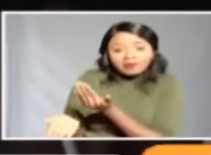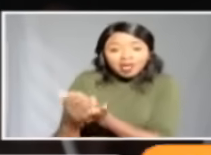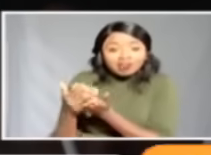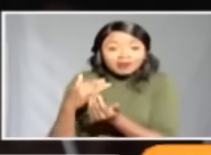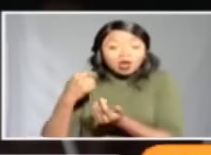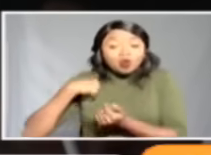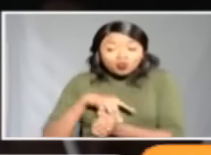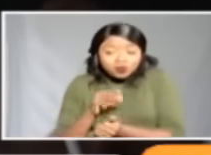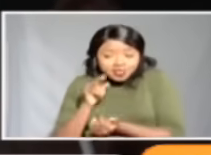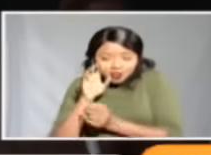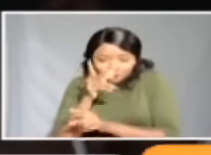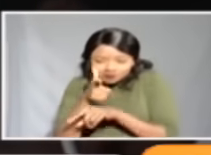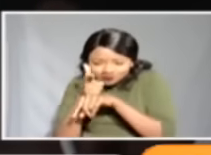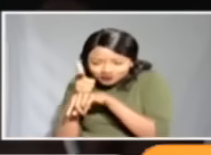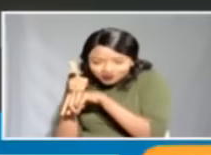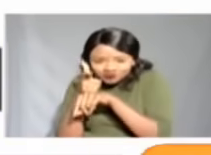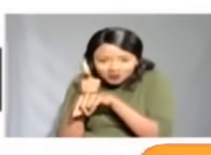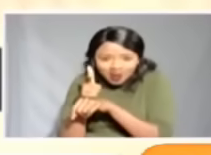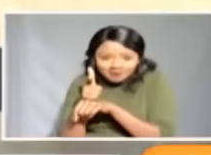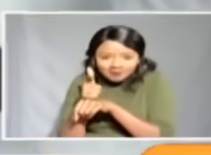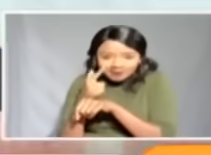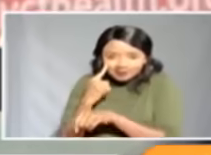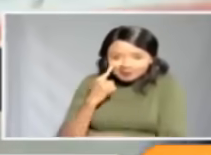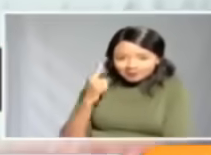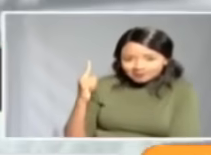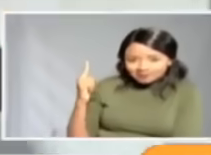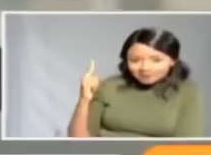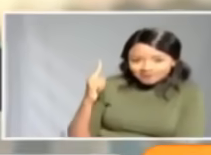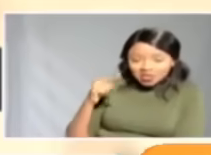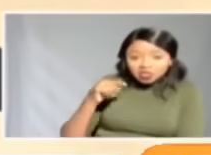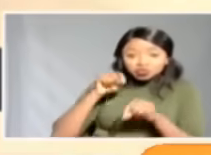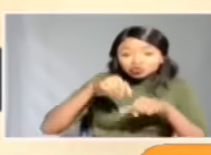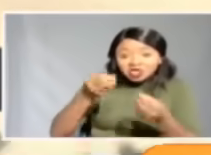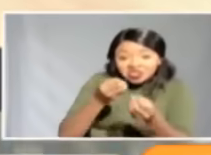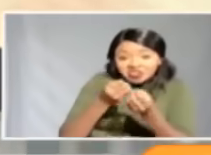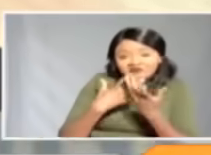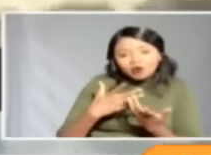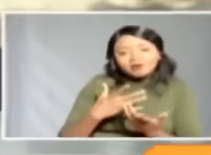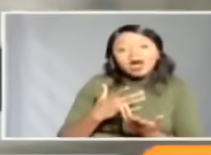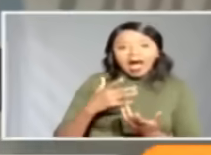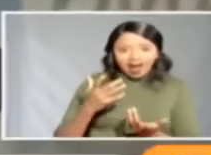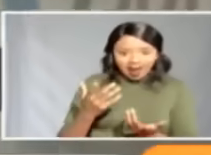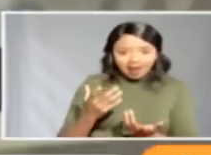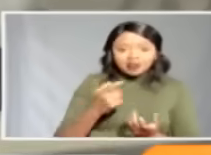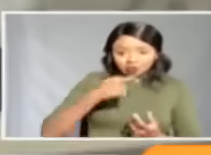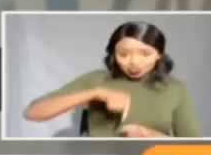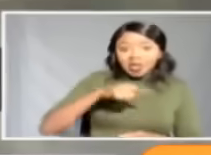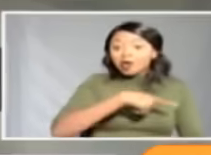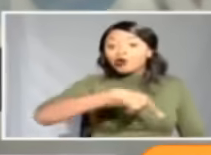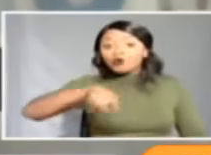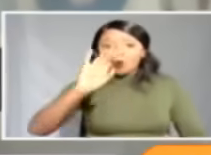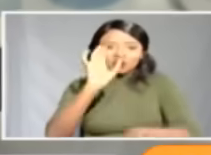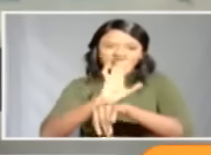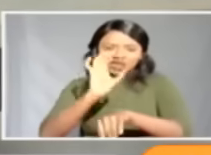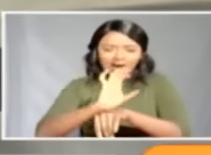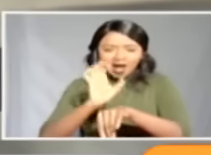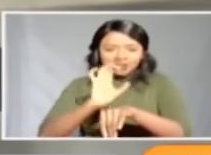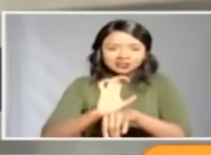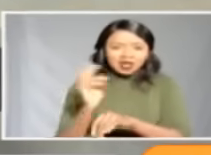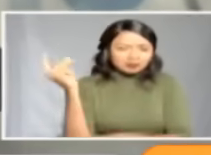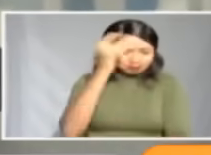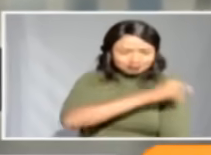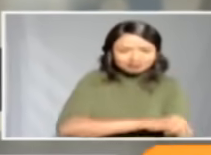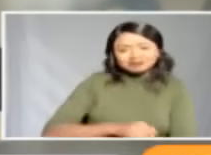tukinasa matukio kutoka nje. Mwenye amenielezea leo wanaenda kukesha. Sasa nilikuwa nasema kama wewe msichana wangu